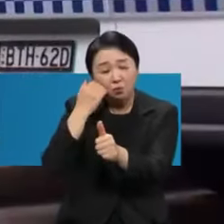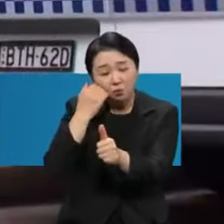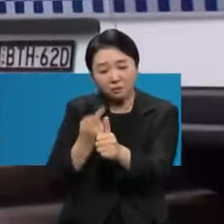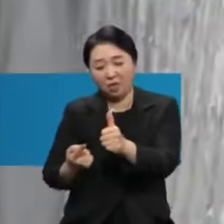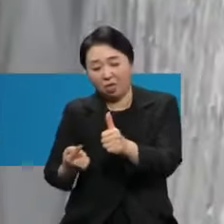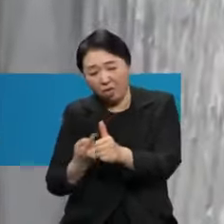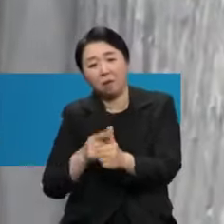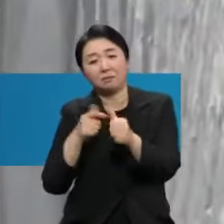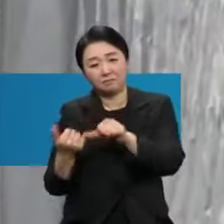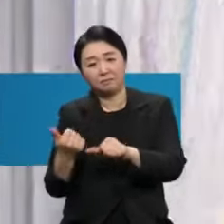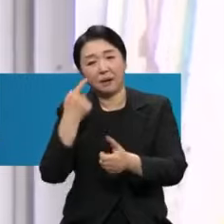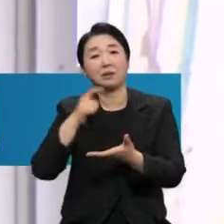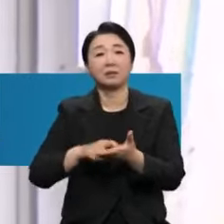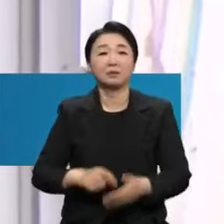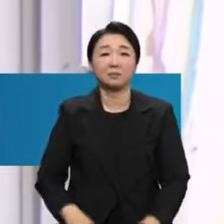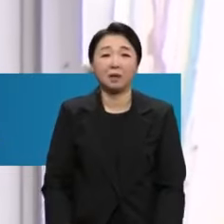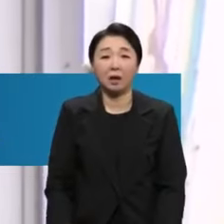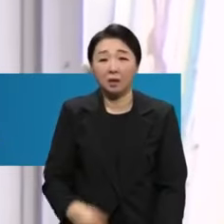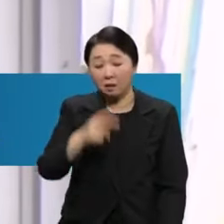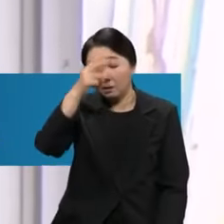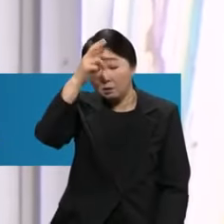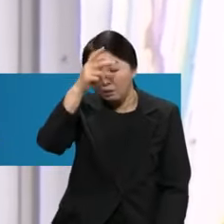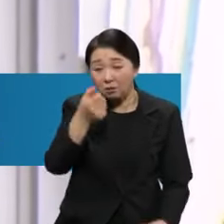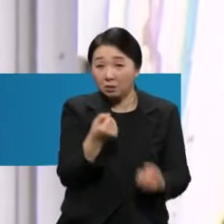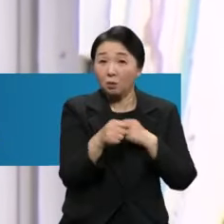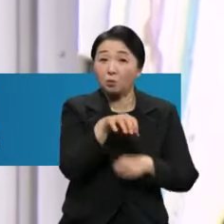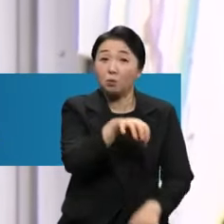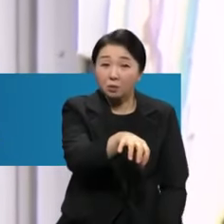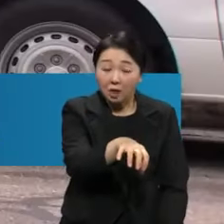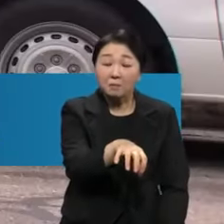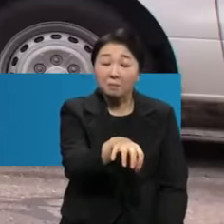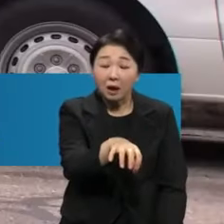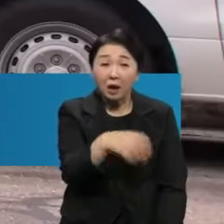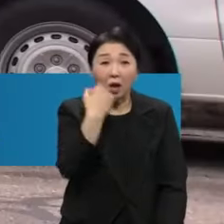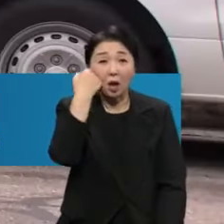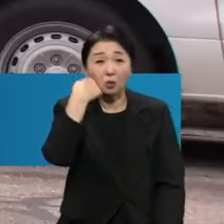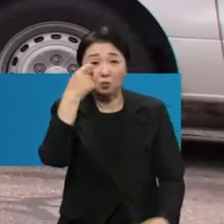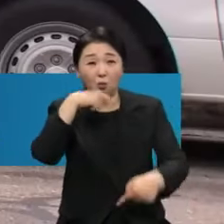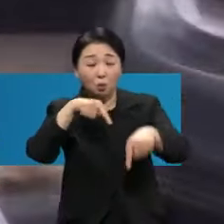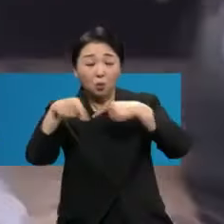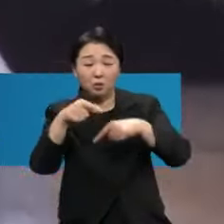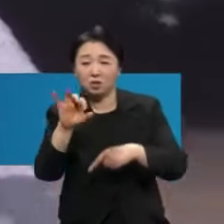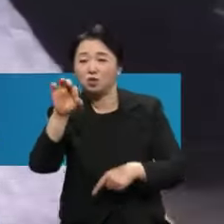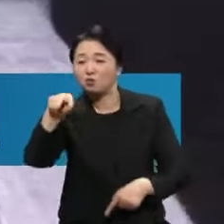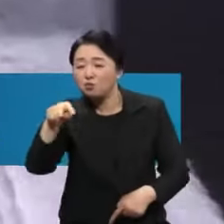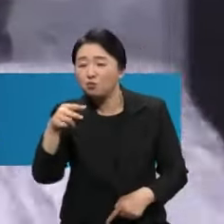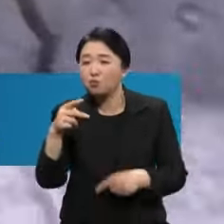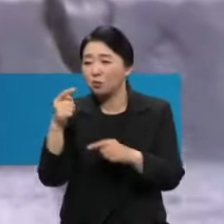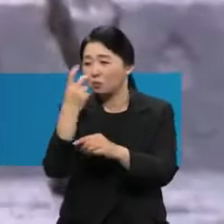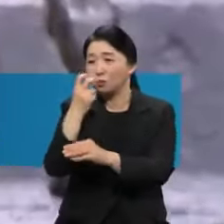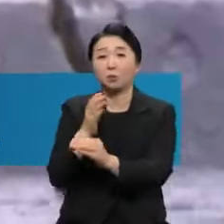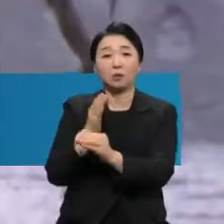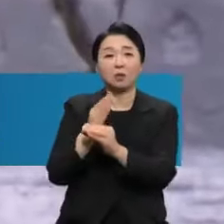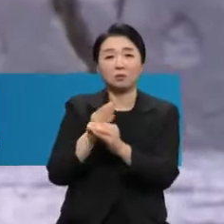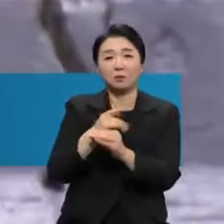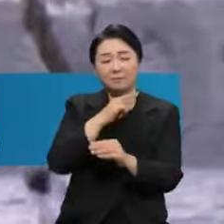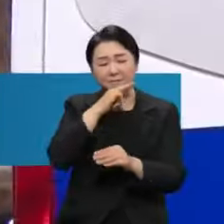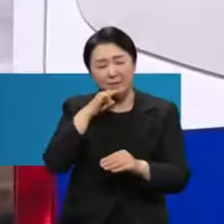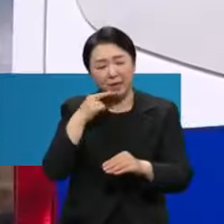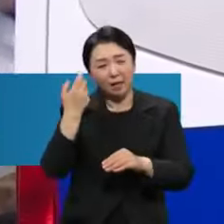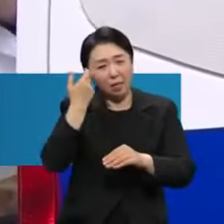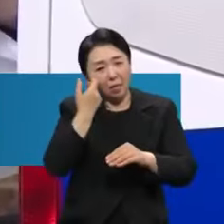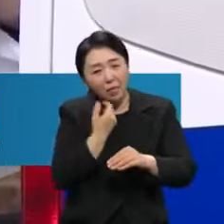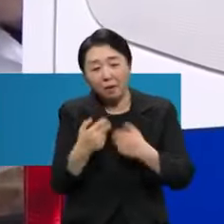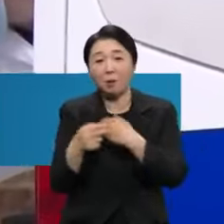숨진 채 발견됐습니다 현지 경찰은 태권도장 사범 유모씨를 조사 중입니다 유신은 이날 새벽 피를 흘리며 병원을